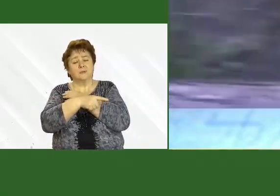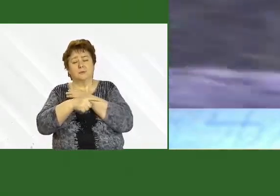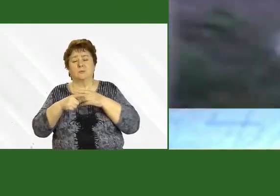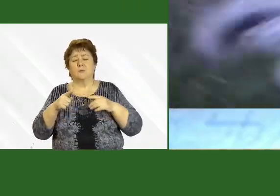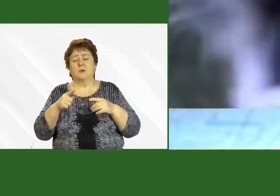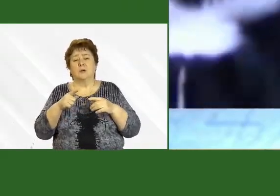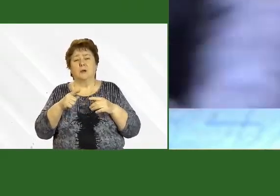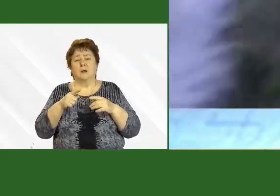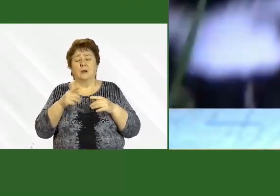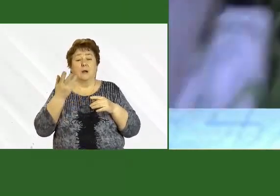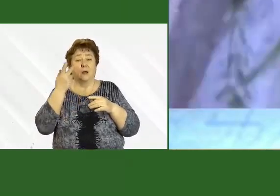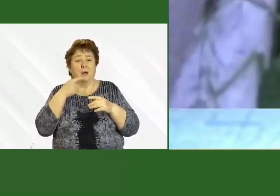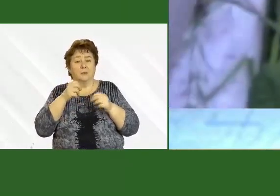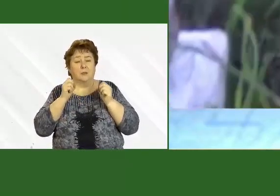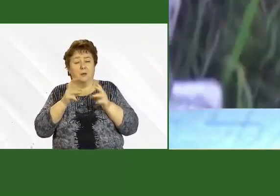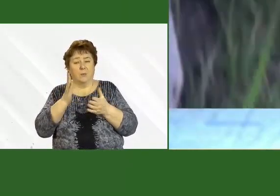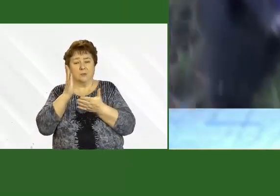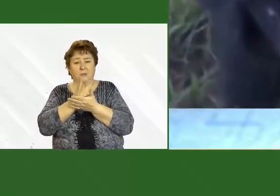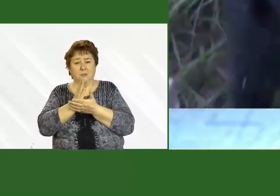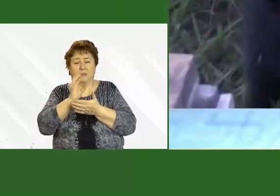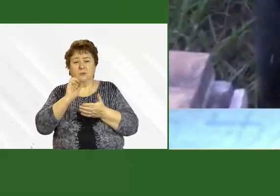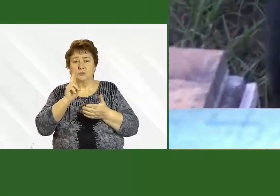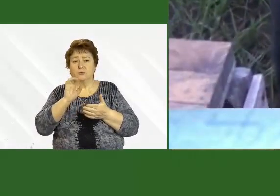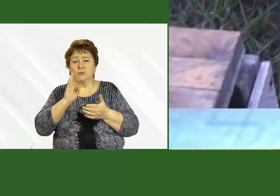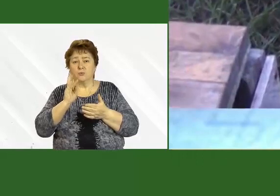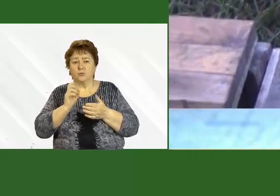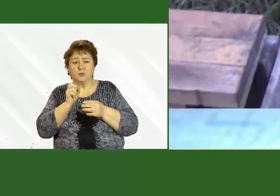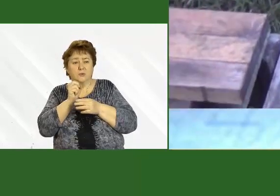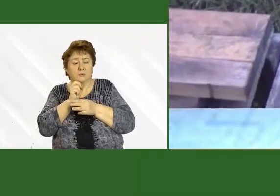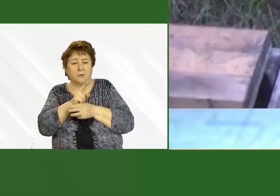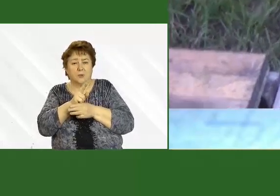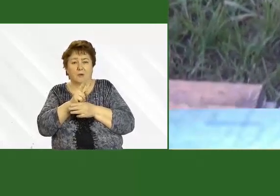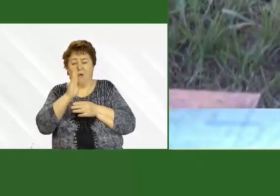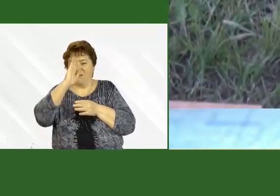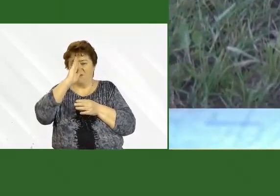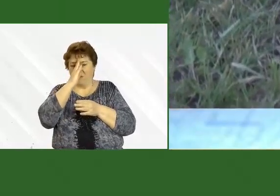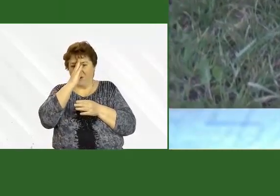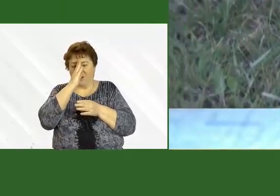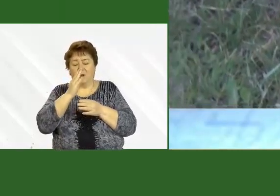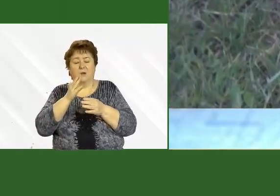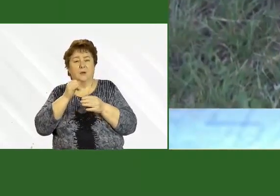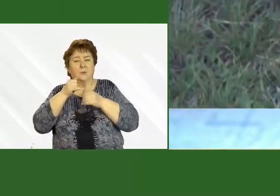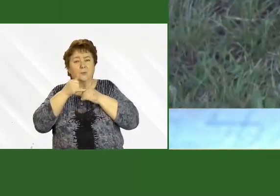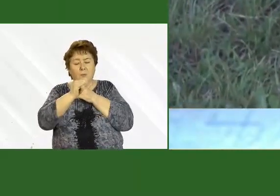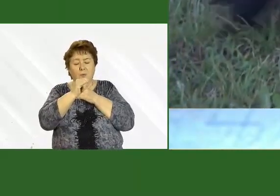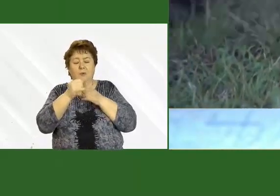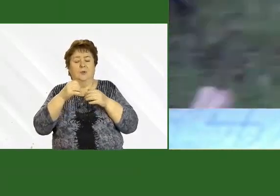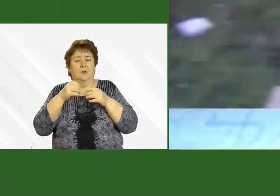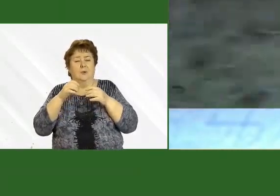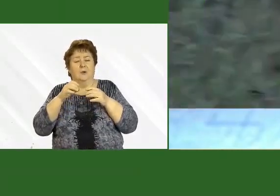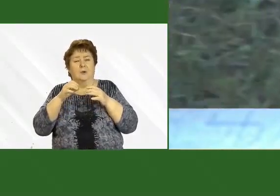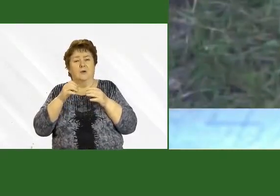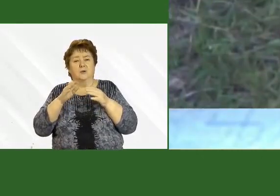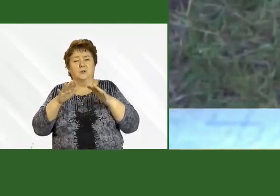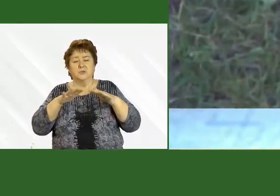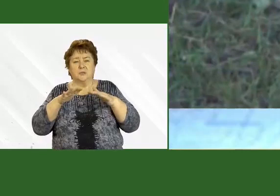что в минуты опасности schools пускает в сторону врага струю особой же кости